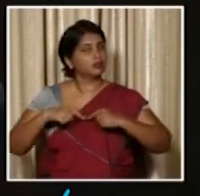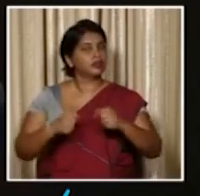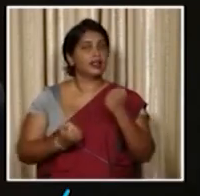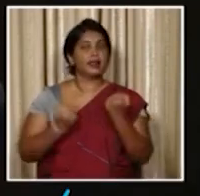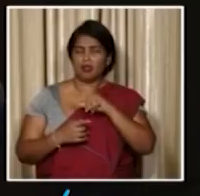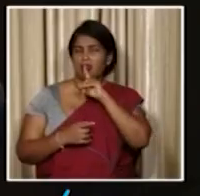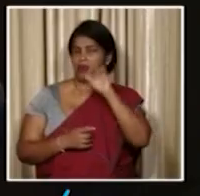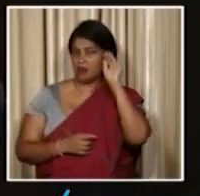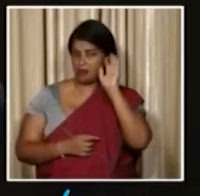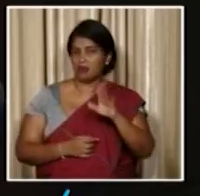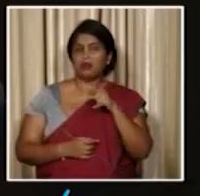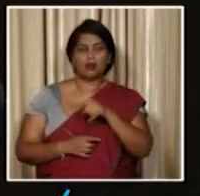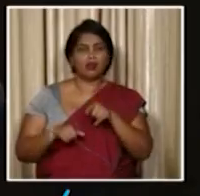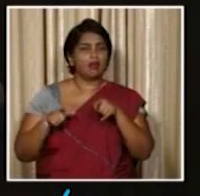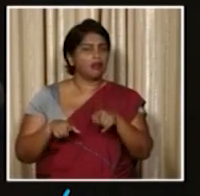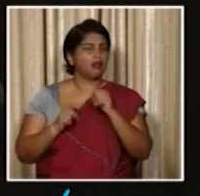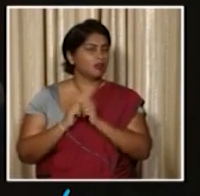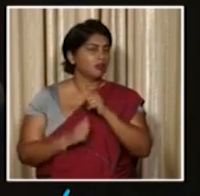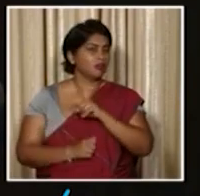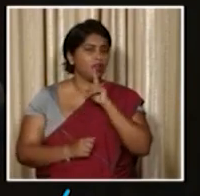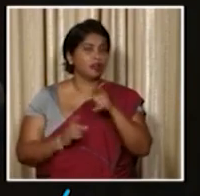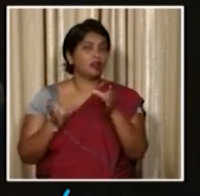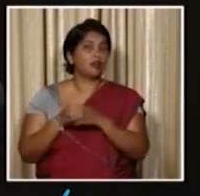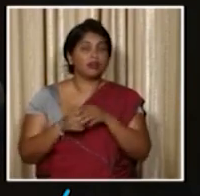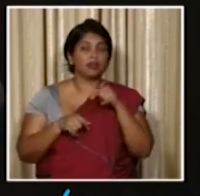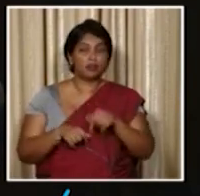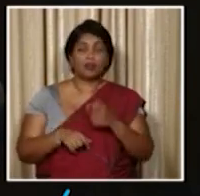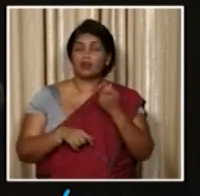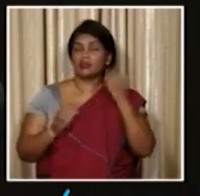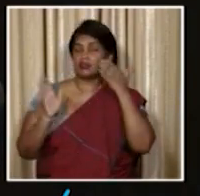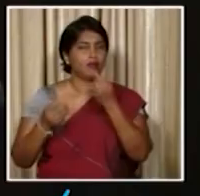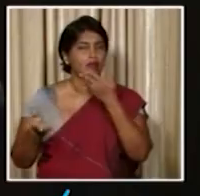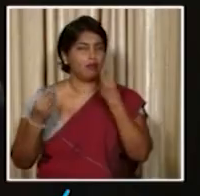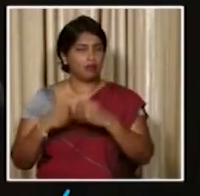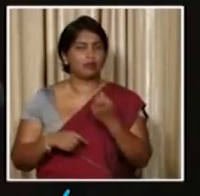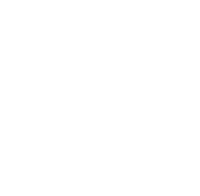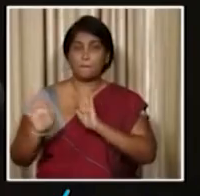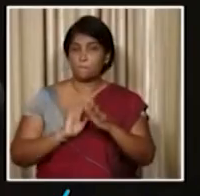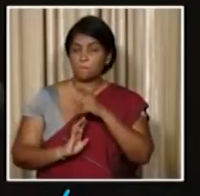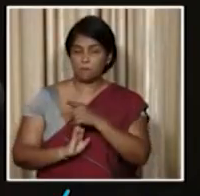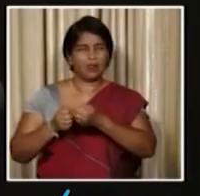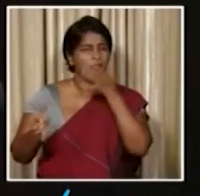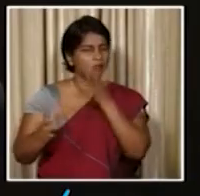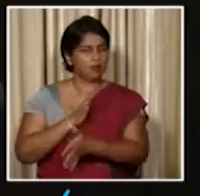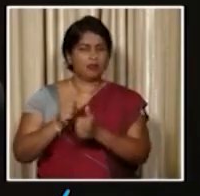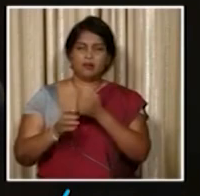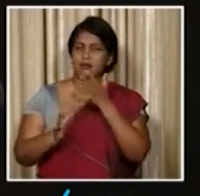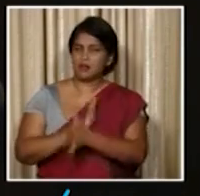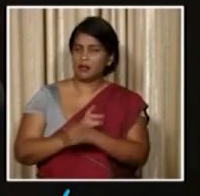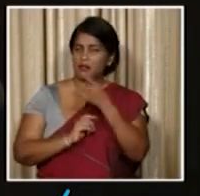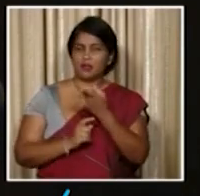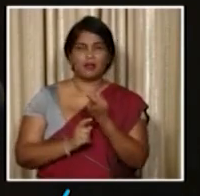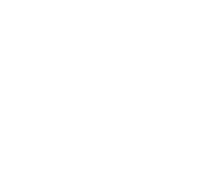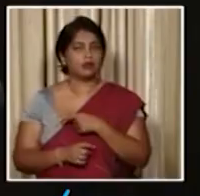ඩ්‍රයිවර්ලා මාරු වුණා විතරයි දැන් මොකද්ද එතුමාගේ මේ කණ්ඩායම් වල දැන් ආර්ථික න්‍යායම එක ගොඩ ගන්න පාලකයින්ගේ නොමනා ක්‍රියාකාරකම් නිසා ඇරියස්